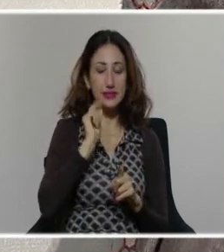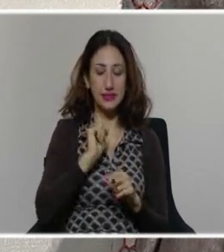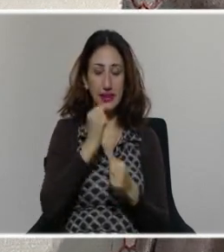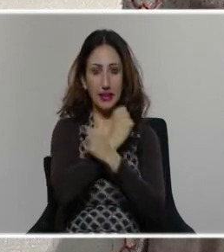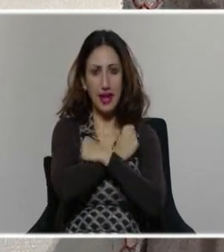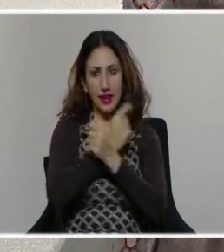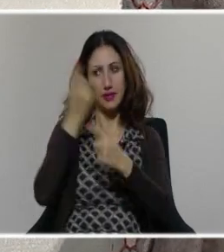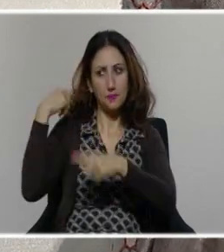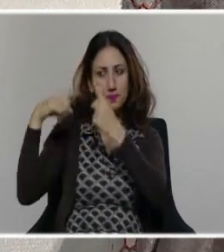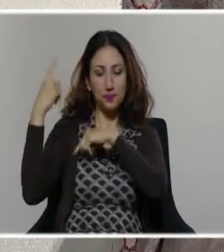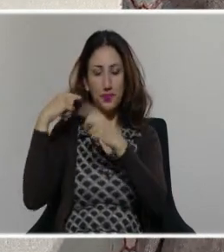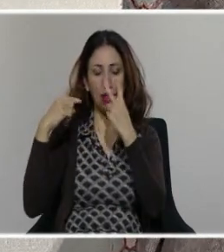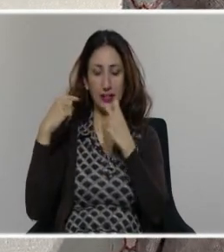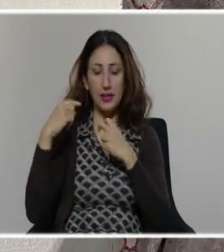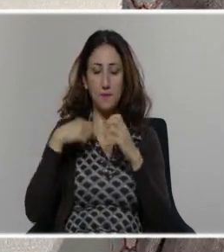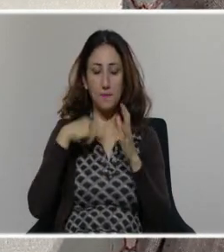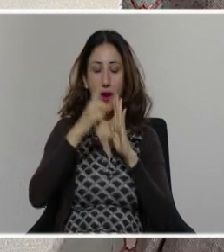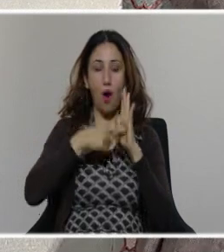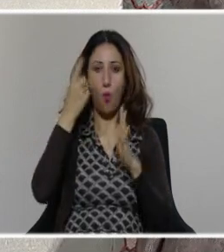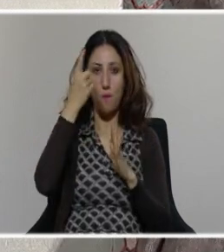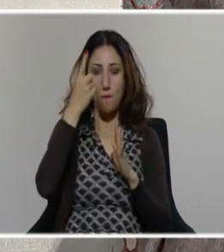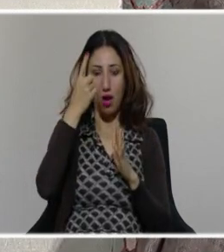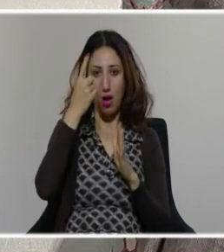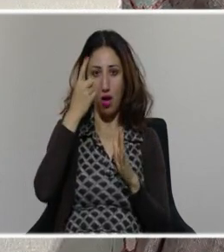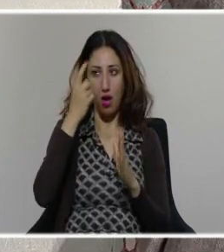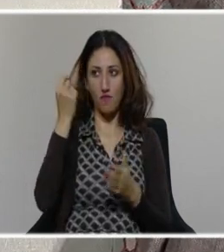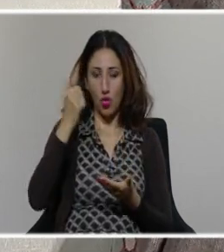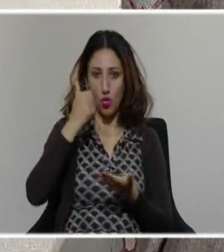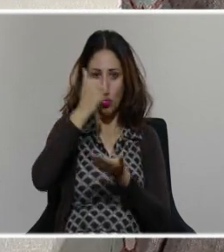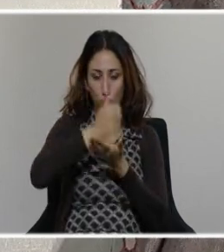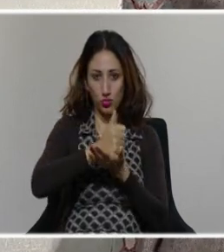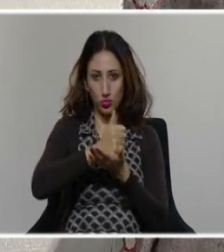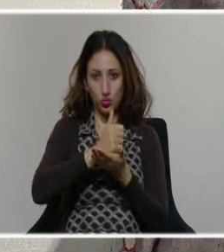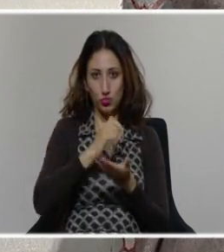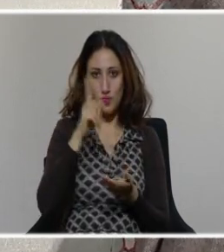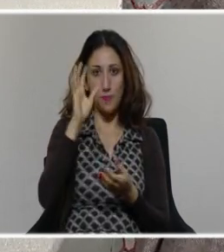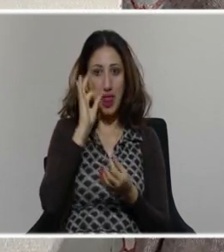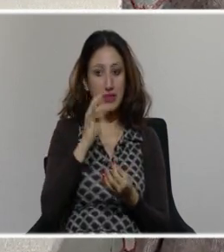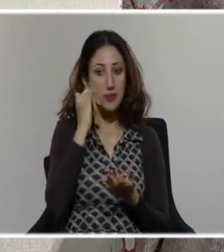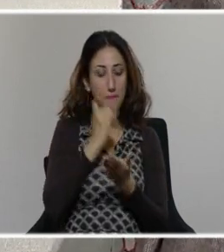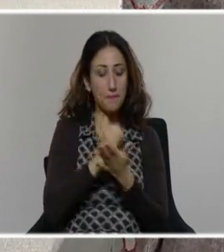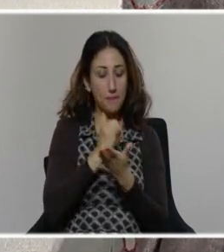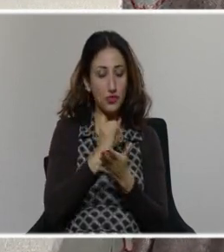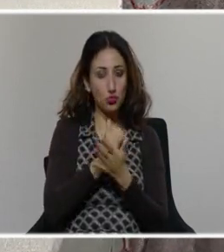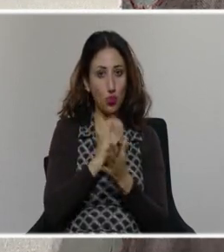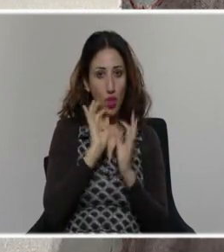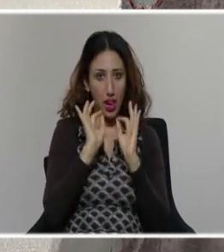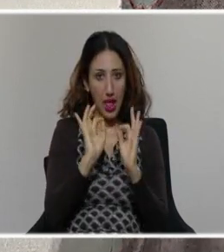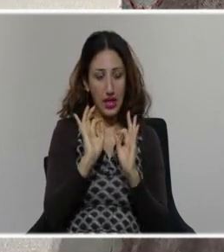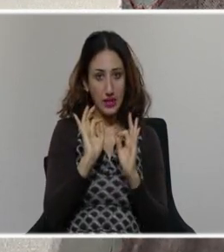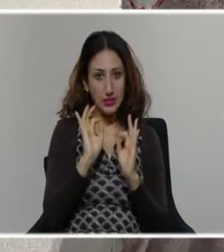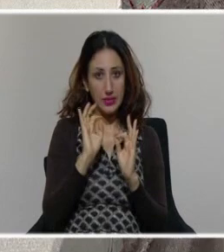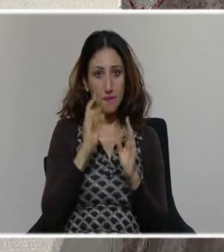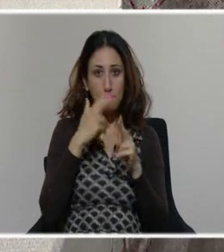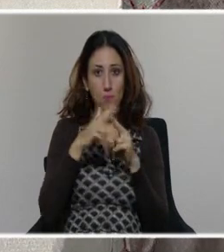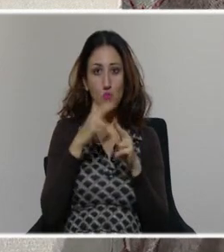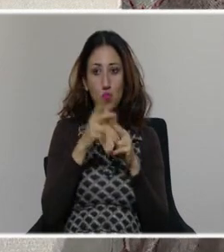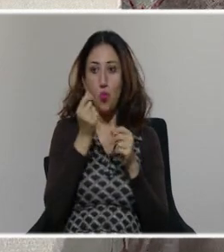فاول حاجه بقى هعملها فالاستاذ ممدوح قال لي انت لازم تبقى قد المسؤوليه المسلسل ده